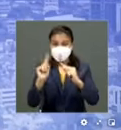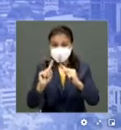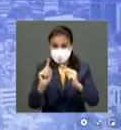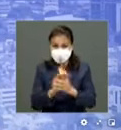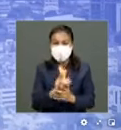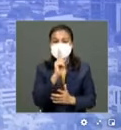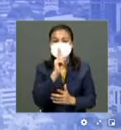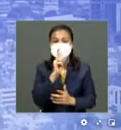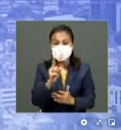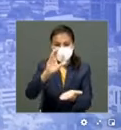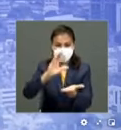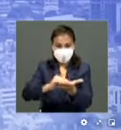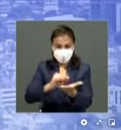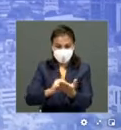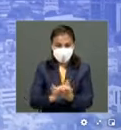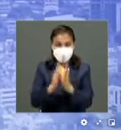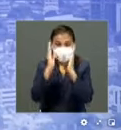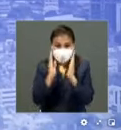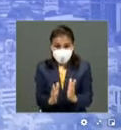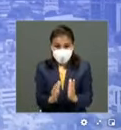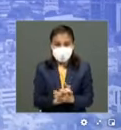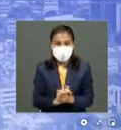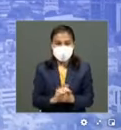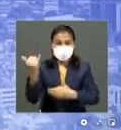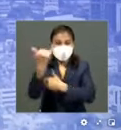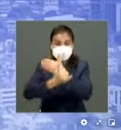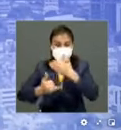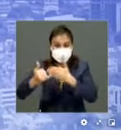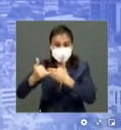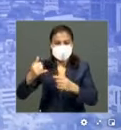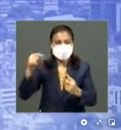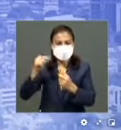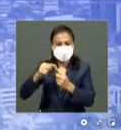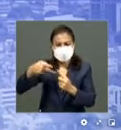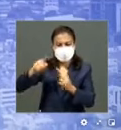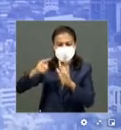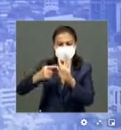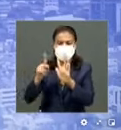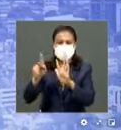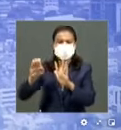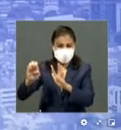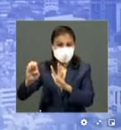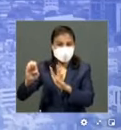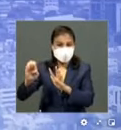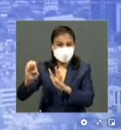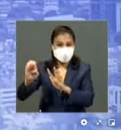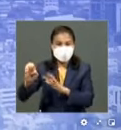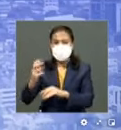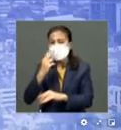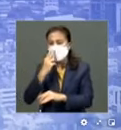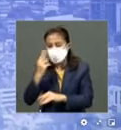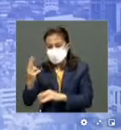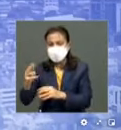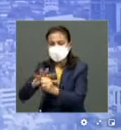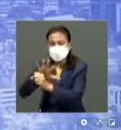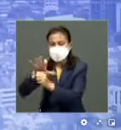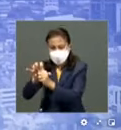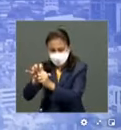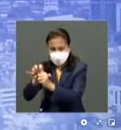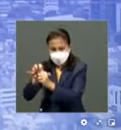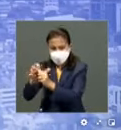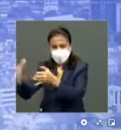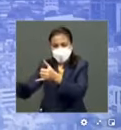รายงานผู้เดินทางจากปากีสถานนะคะมีการตรวจพบสายพันธุ์อินเดียนแวริเอนต์เป็นรายแรก